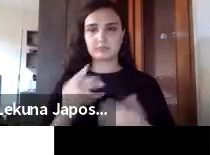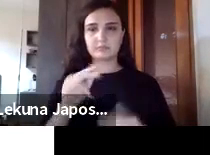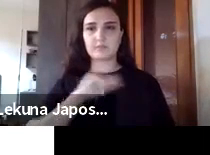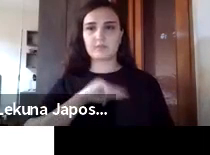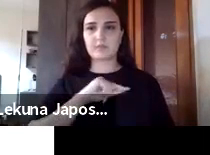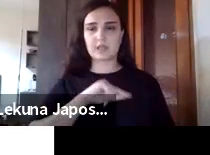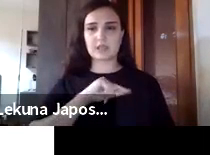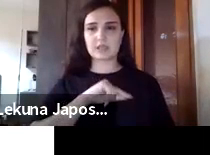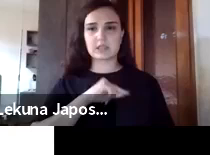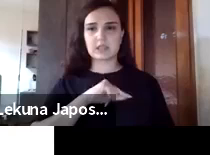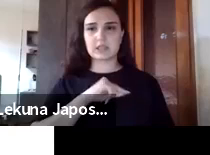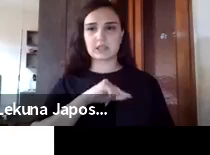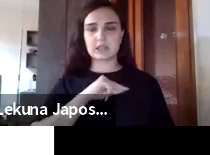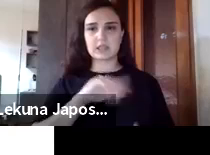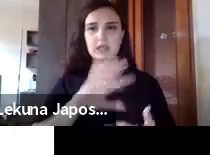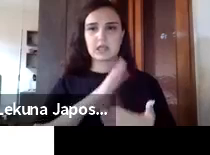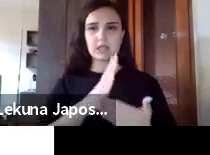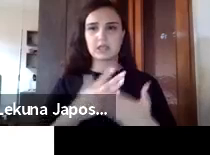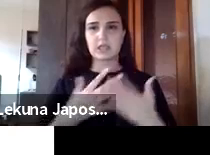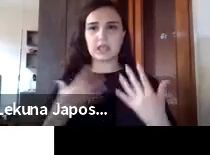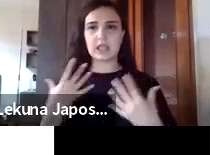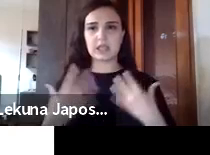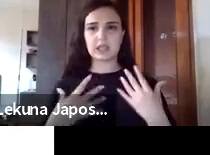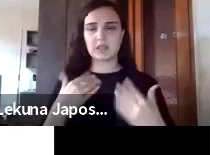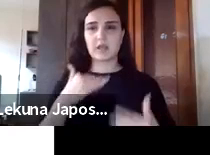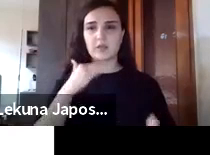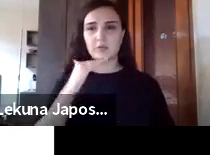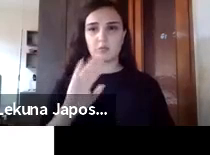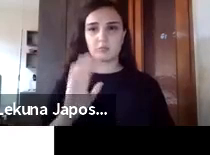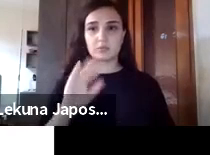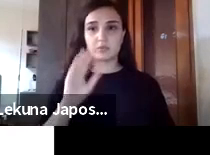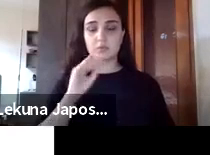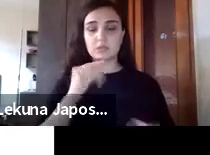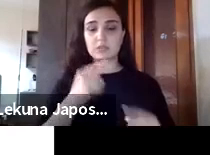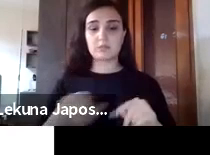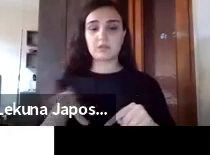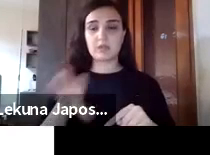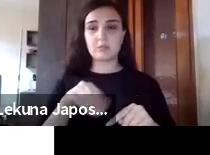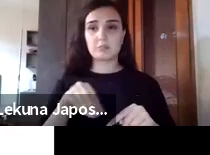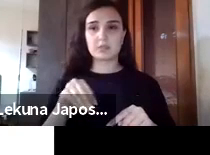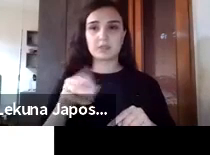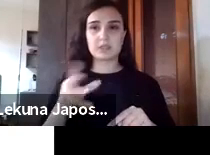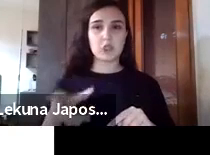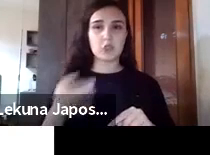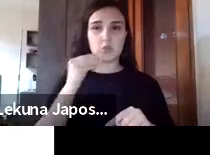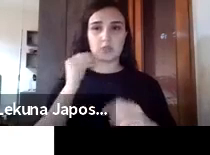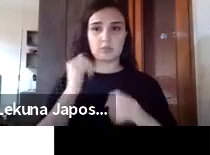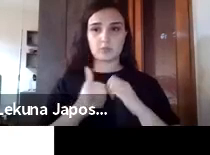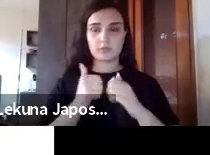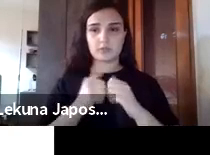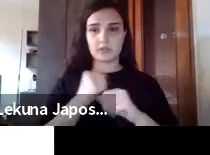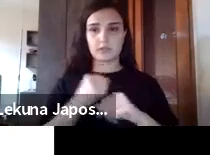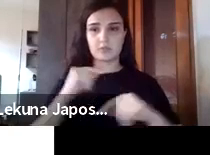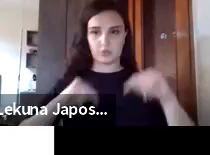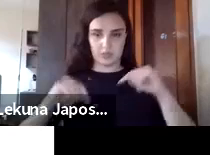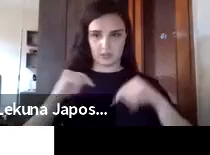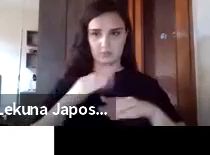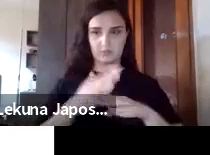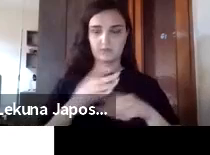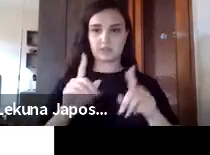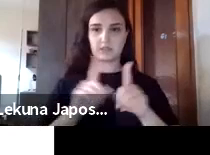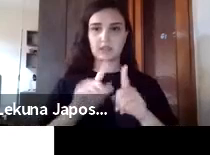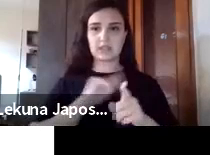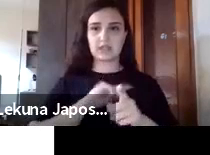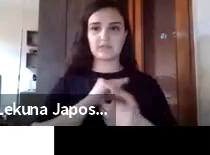ხასიათი არ არის ისეთი, ენერგია აღარ თყოფნით და როდესაც ამის იგნორირებას ვაკეთებთ მუდმივად, ორგანიზმს აქვს ესეთი